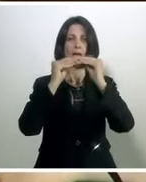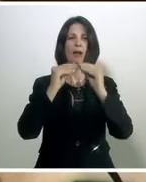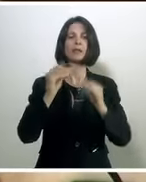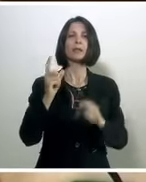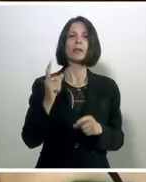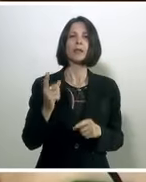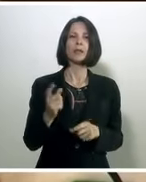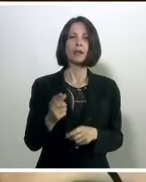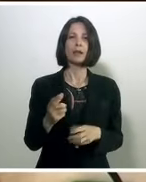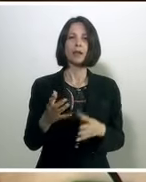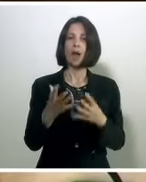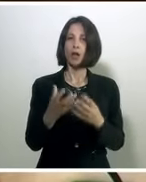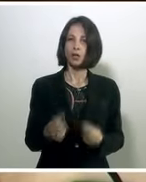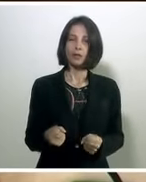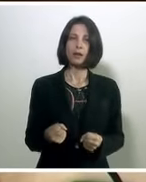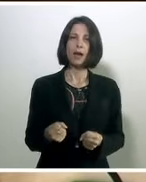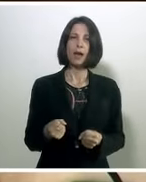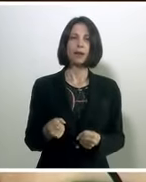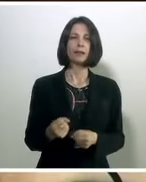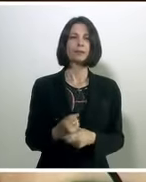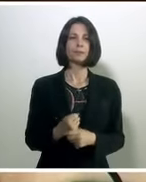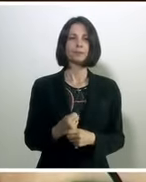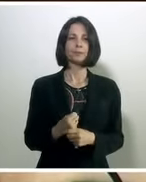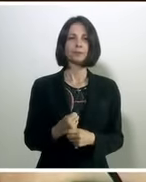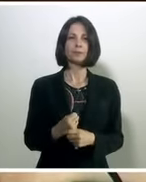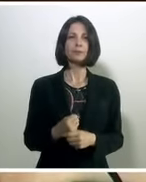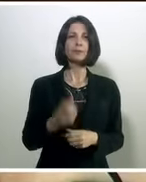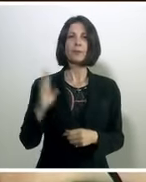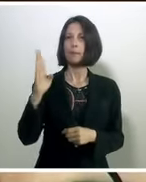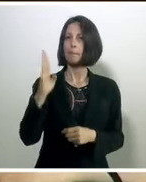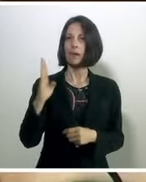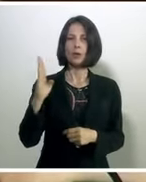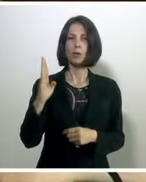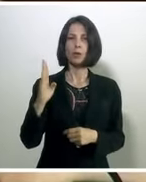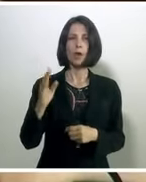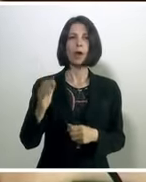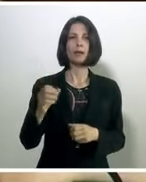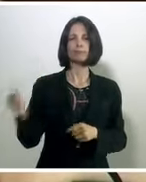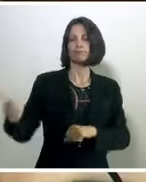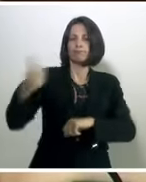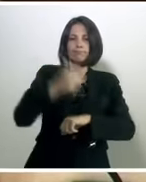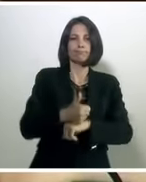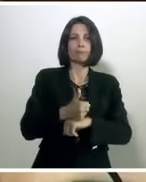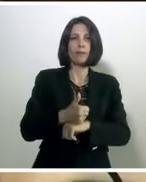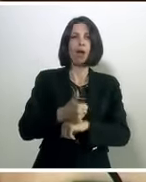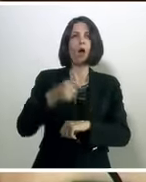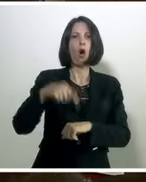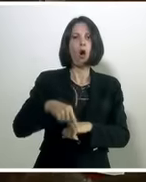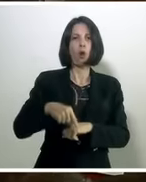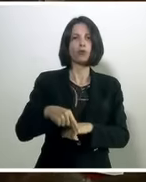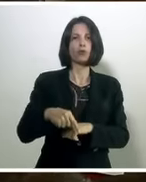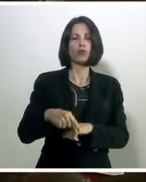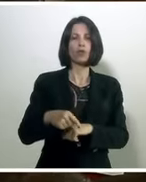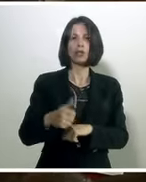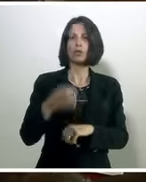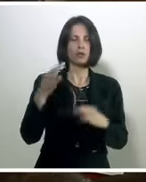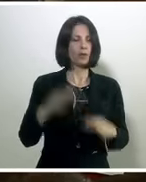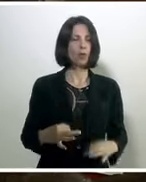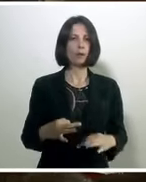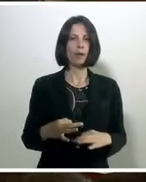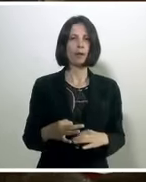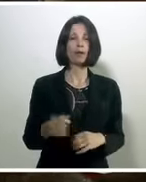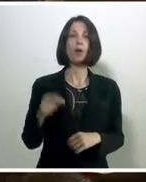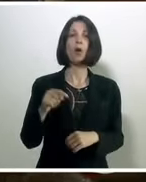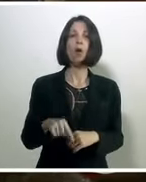Enrico Berlinguer sarebbe stato un grande leader anche oggi soprattutto oggi in un tempo in cui sono in pericolo i